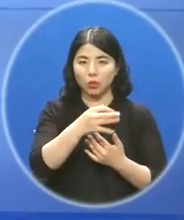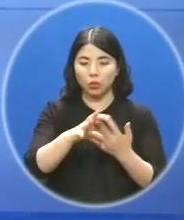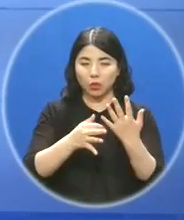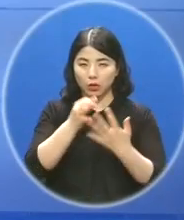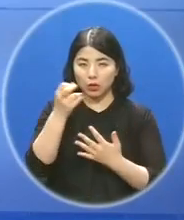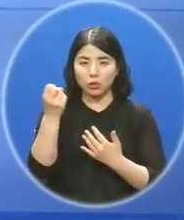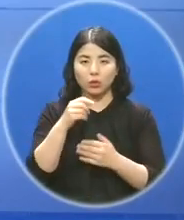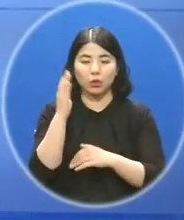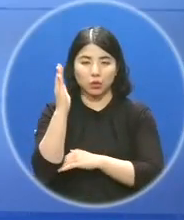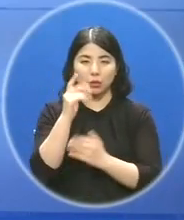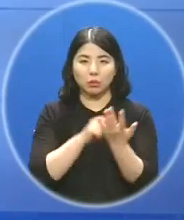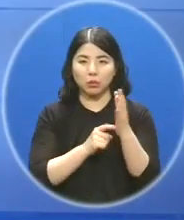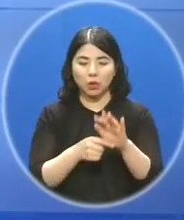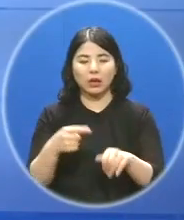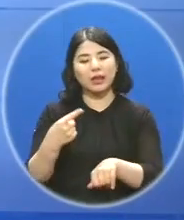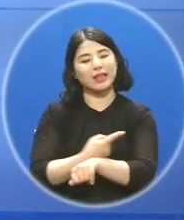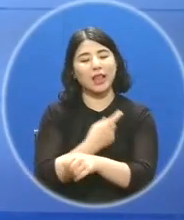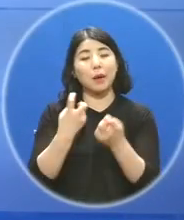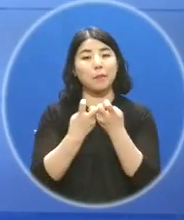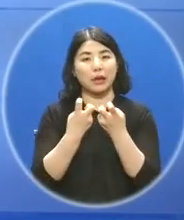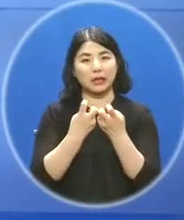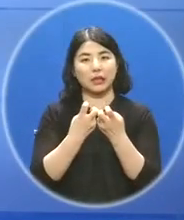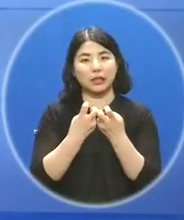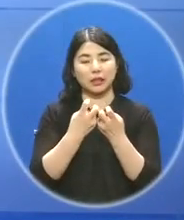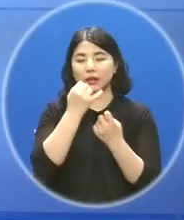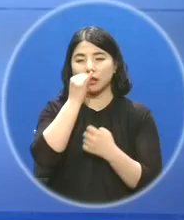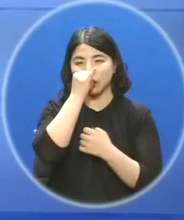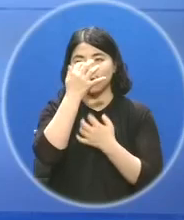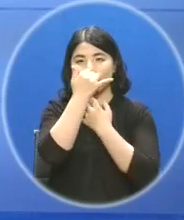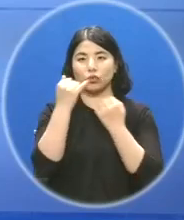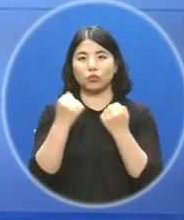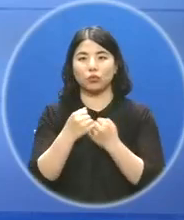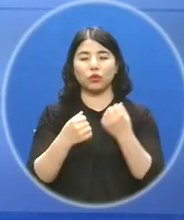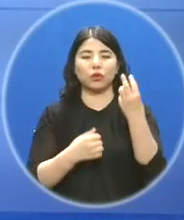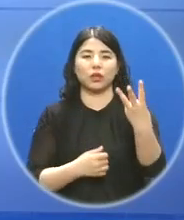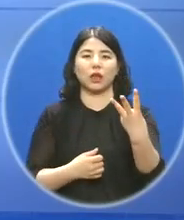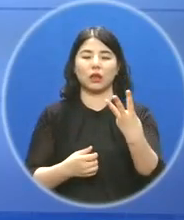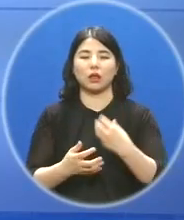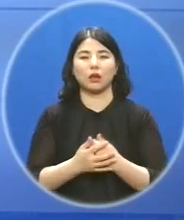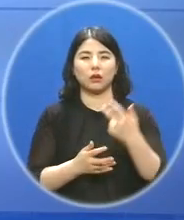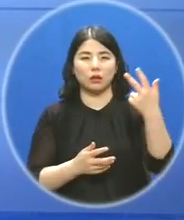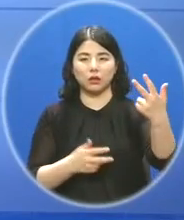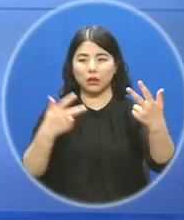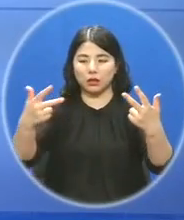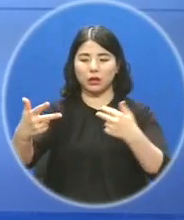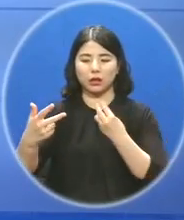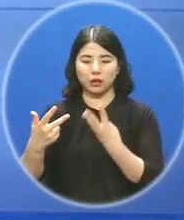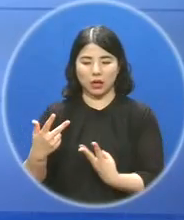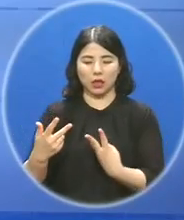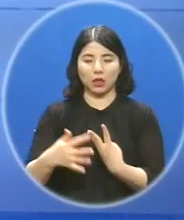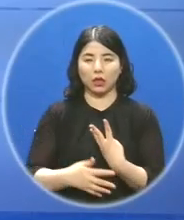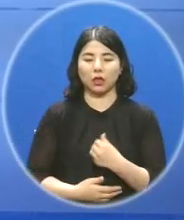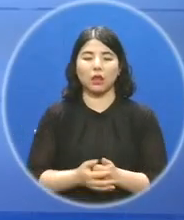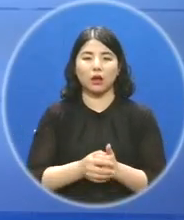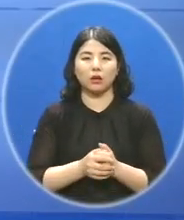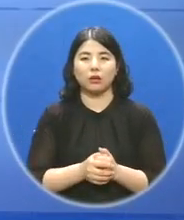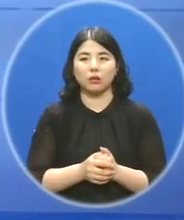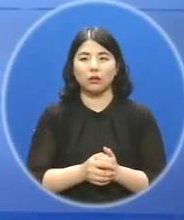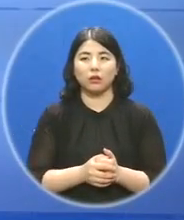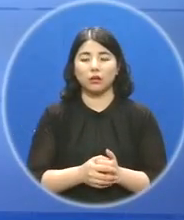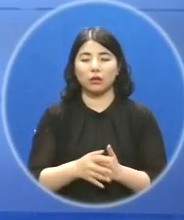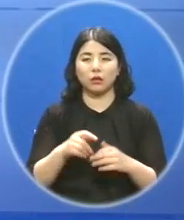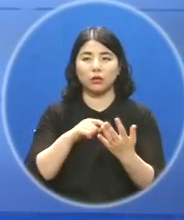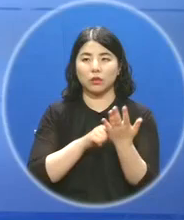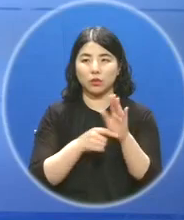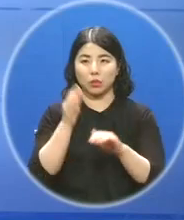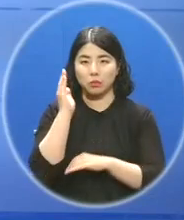있고 정견 발표라는 그러니까 기타 방식을 택하고 있는 곳이 저희를 포함해서 이제 세 군데인데요. 저희도 그 정견